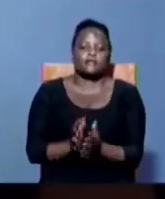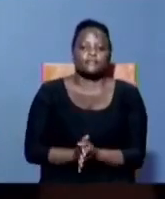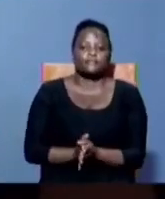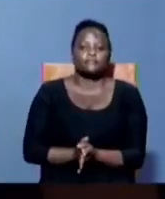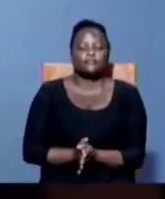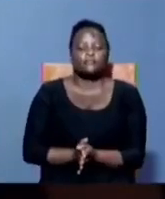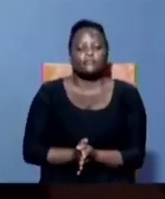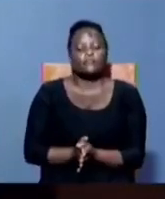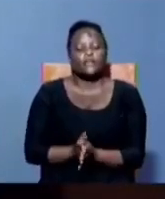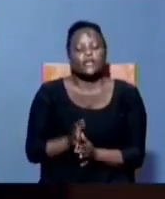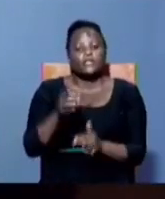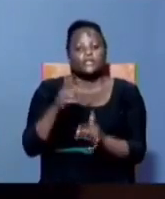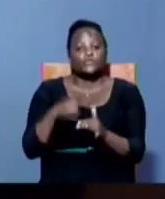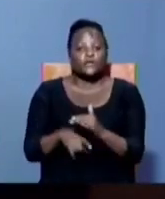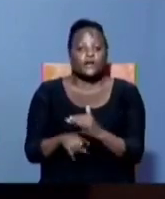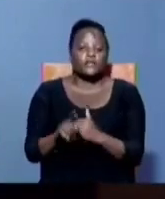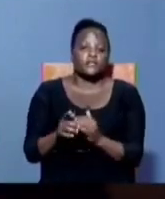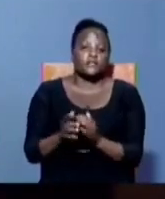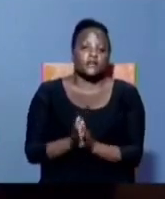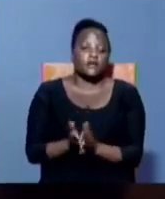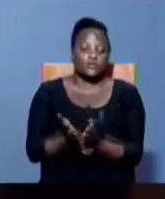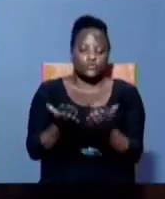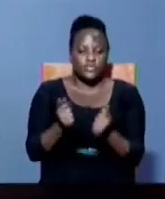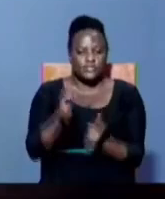Lakini tukaingia tuweze kuelewa